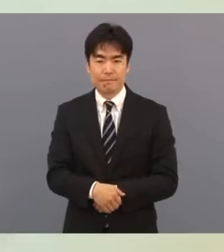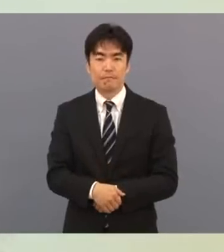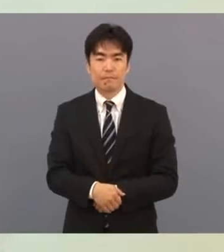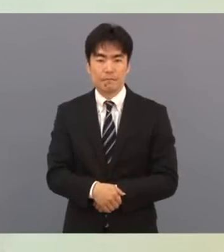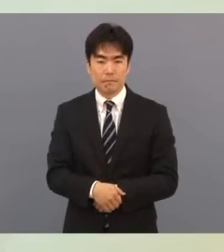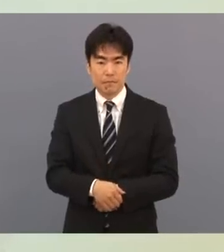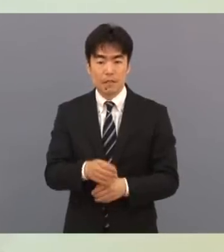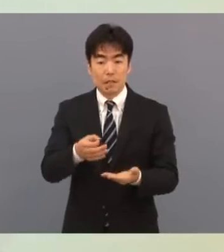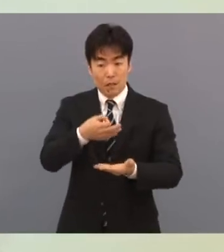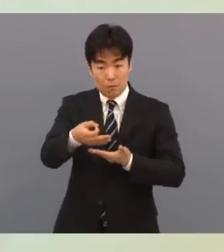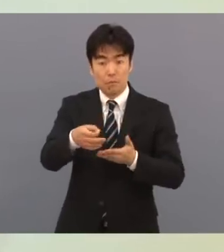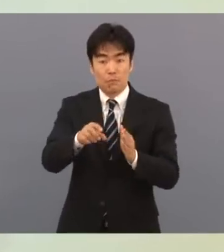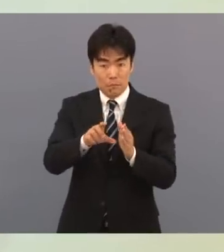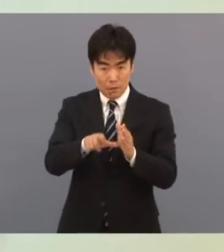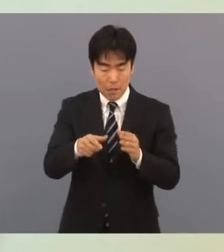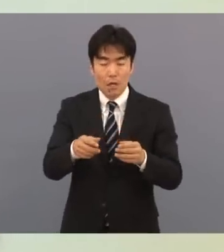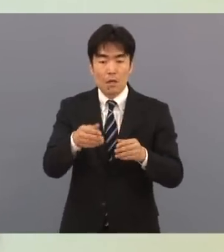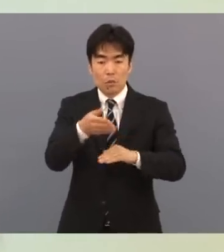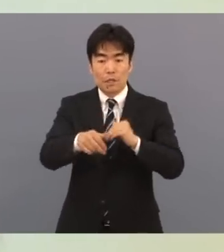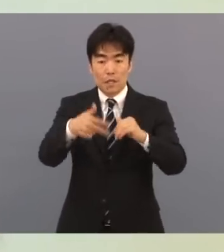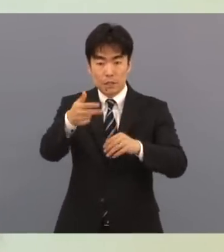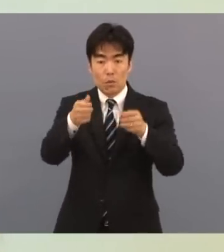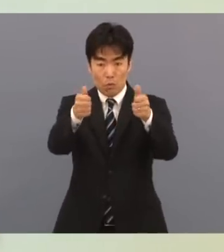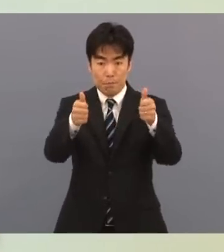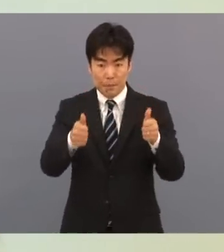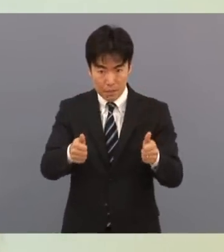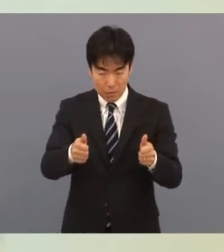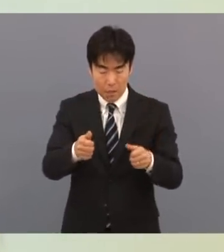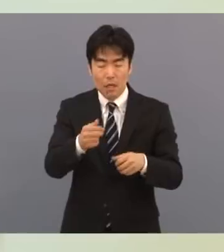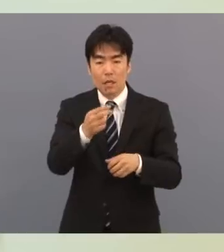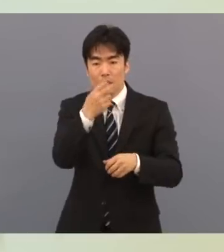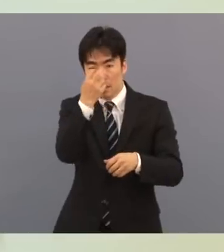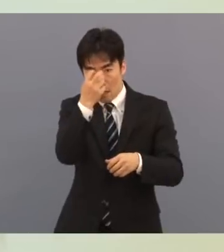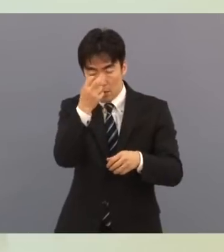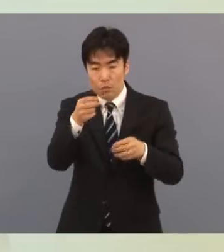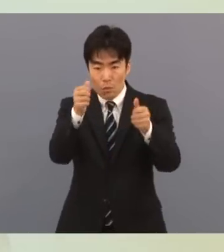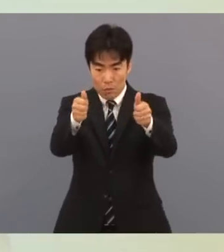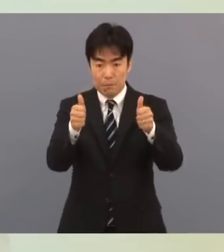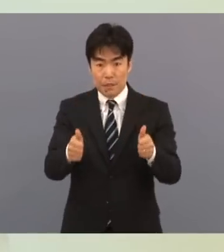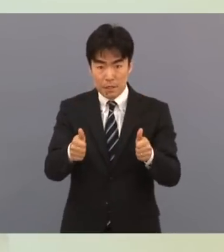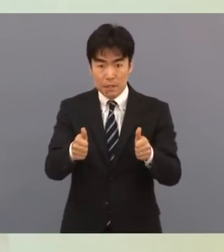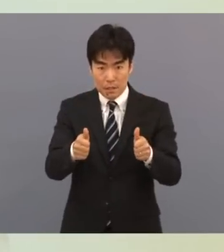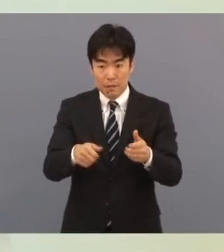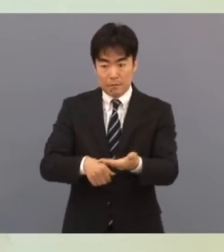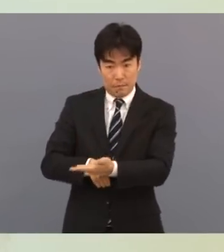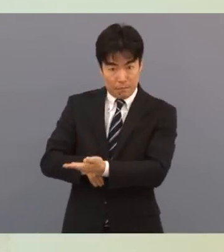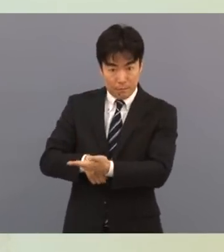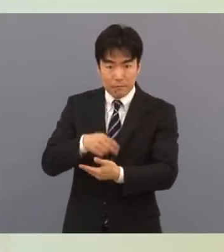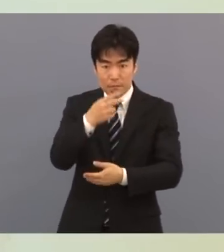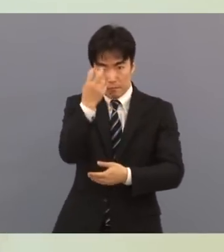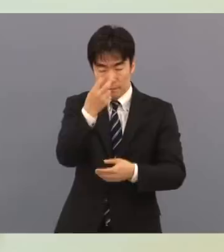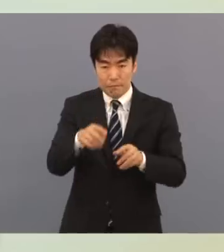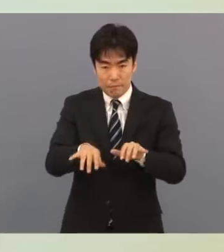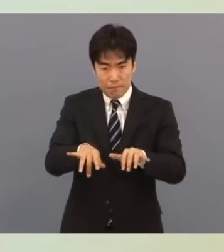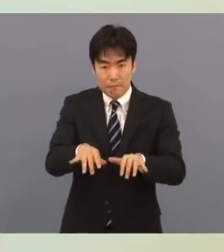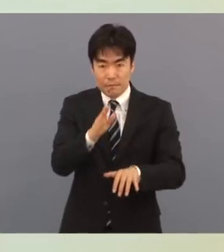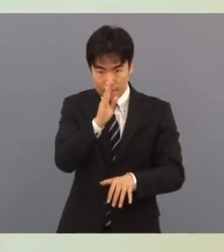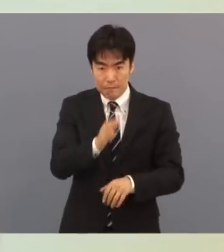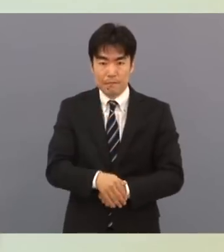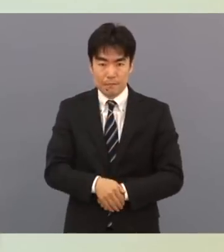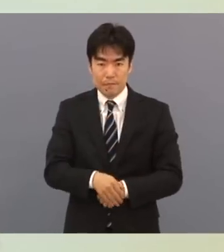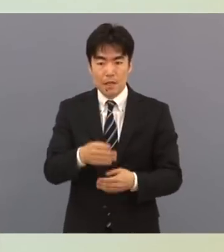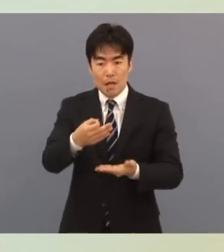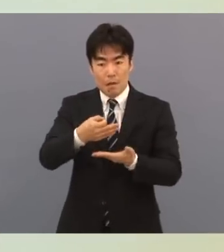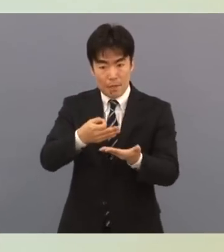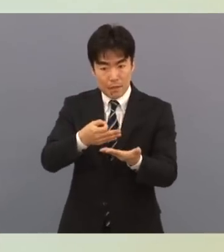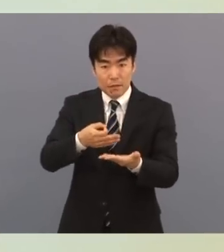購入の際は越谷市ホームページや検索サイトなどで越谷ブランドと検索してください。販売品目については